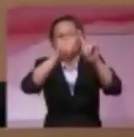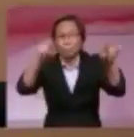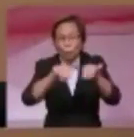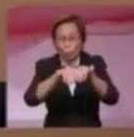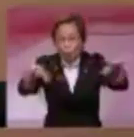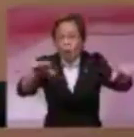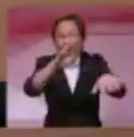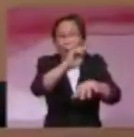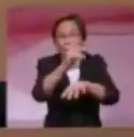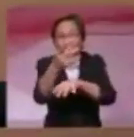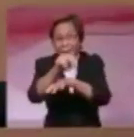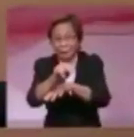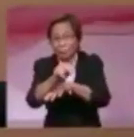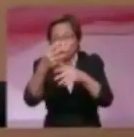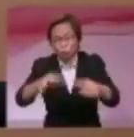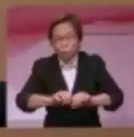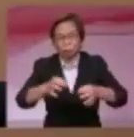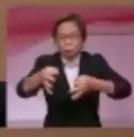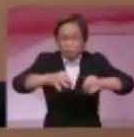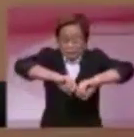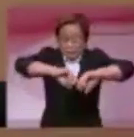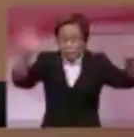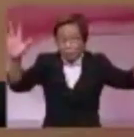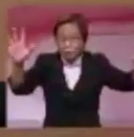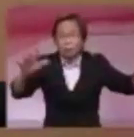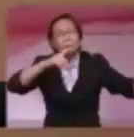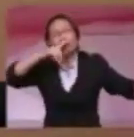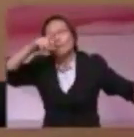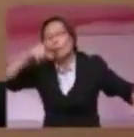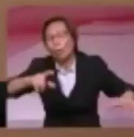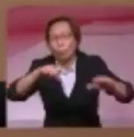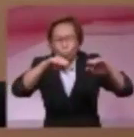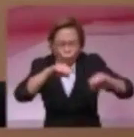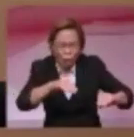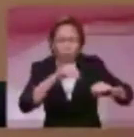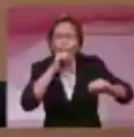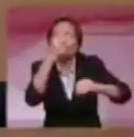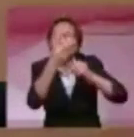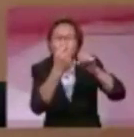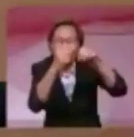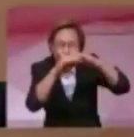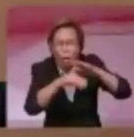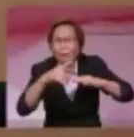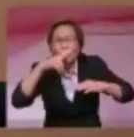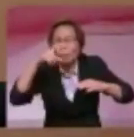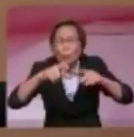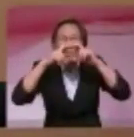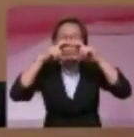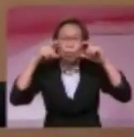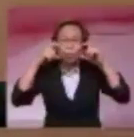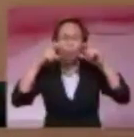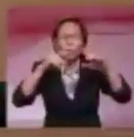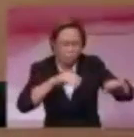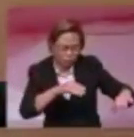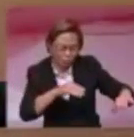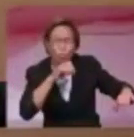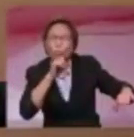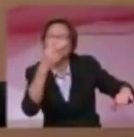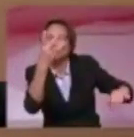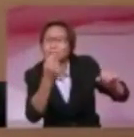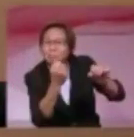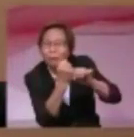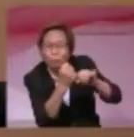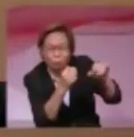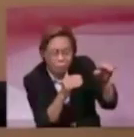MKN jelas tidak perlu memakai topeng muka karena karena Ade 2 tahun